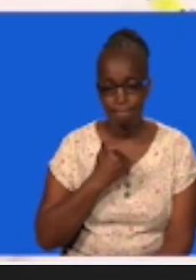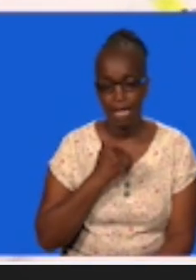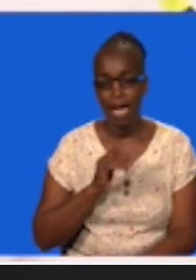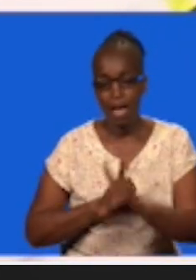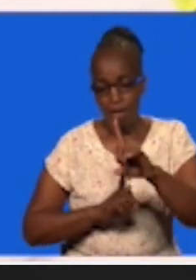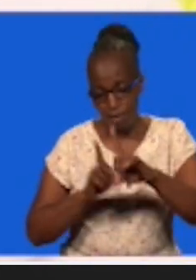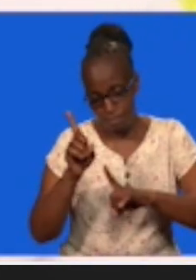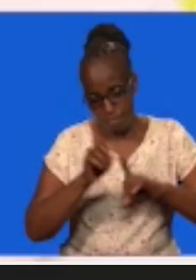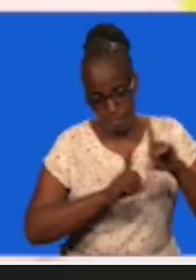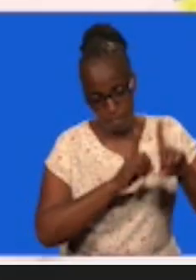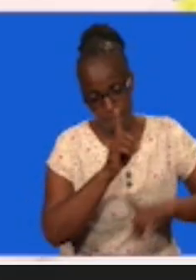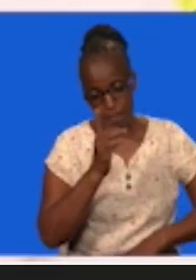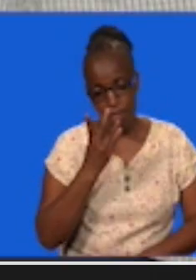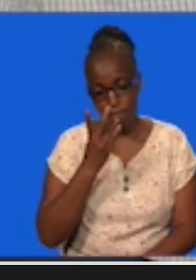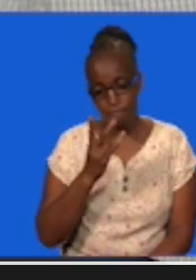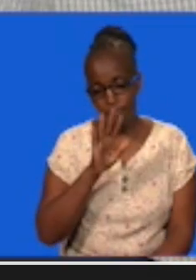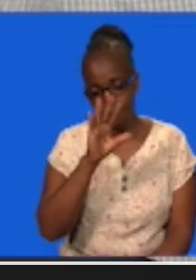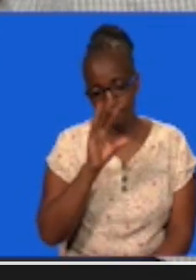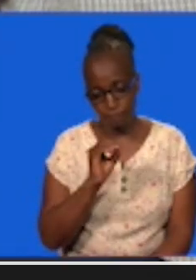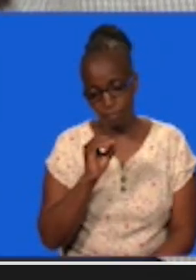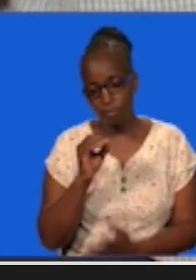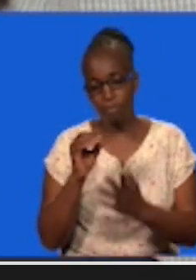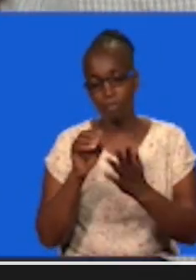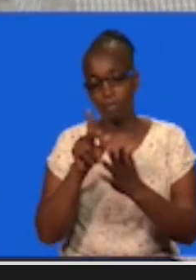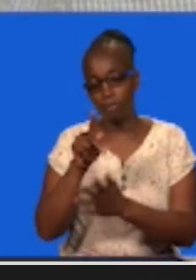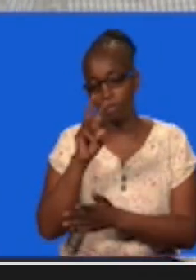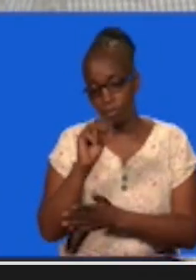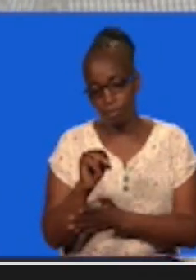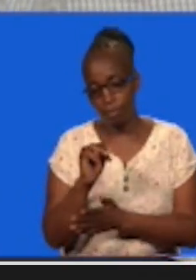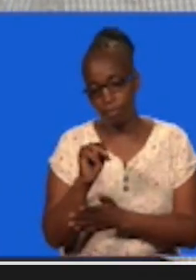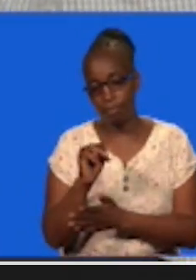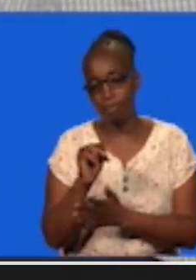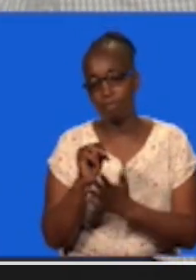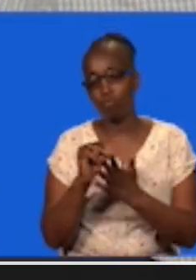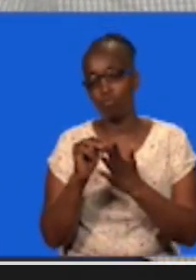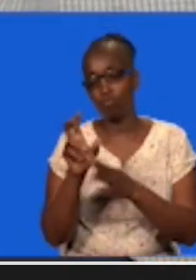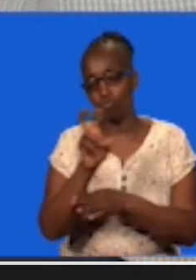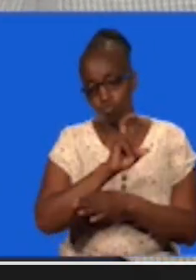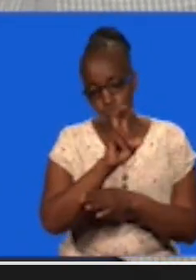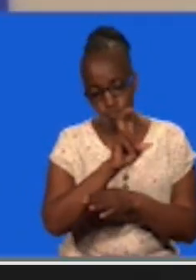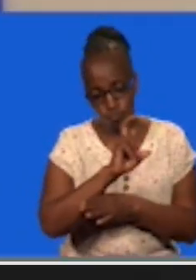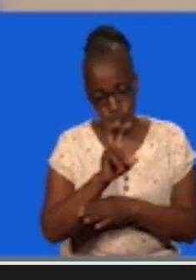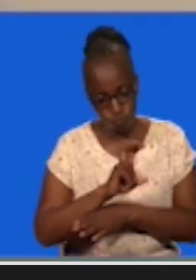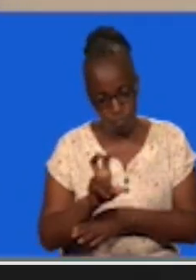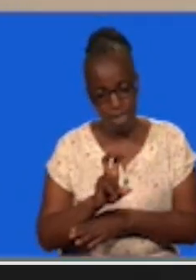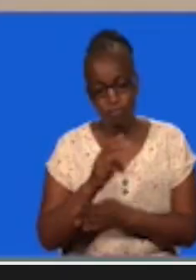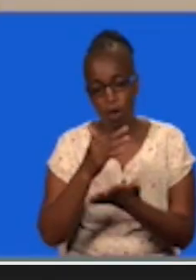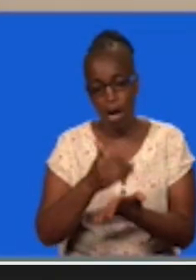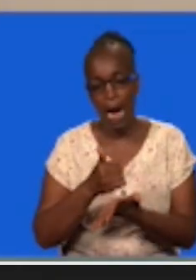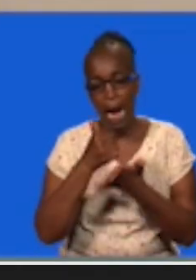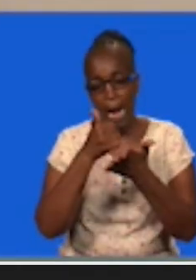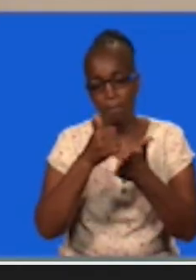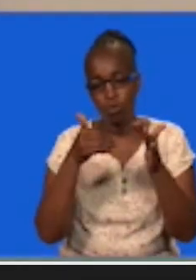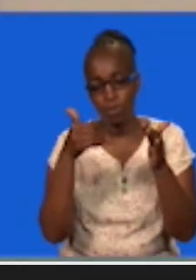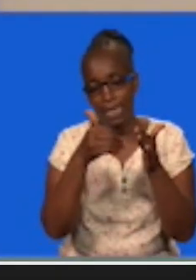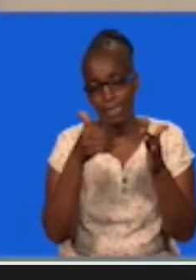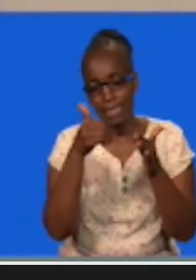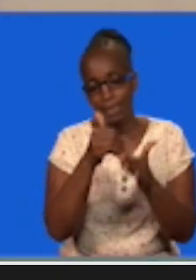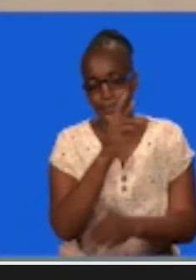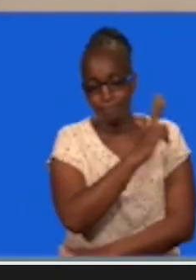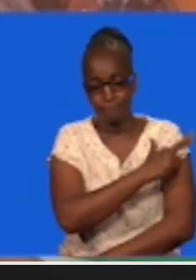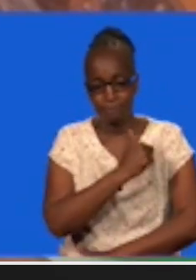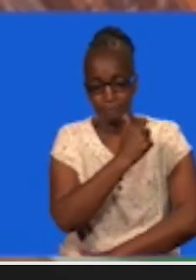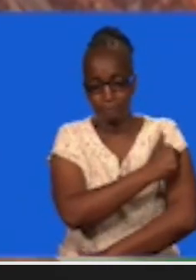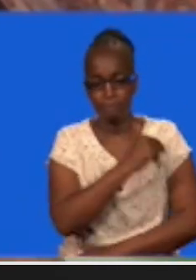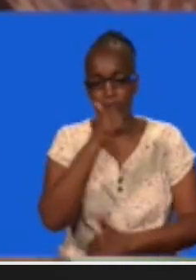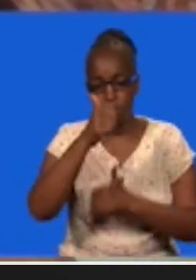ya kilomita 40 kupata huduma za matibabu kutokana na ukosefu wa hospitali ya karibu. Hali hiyo